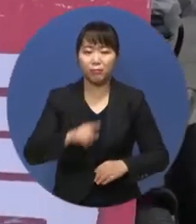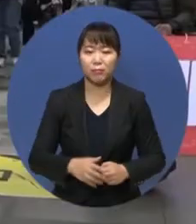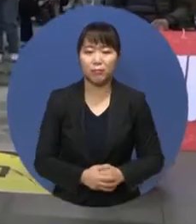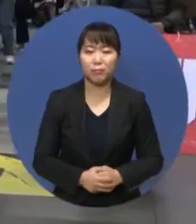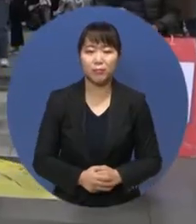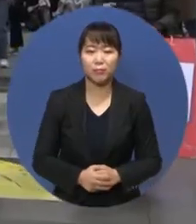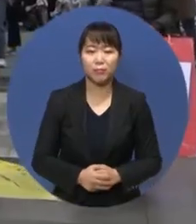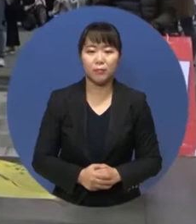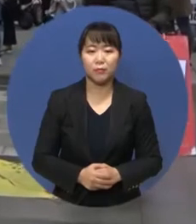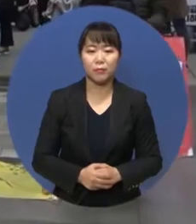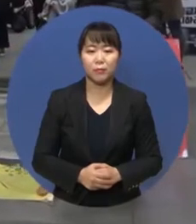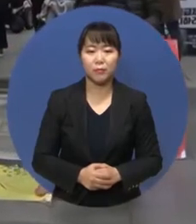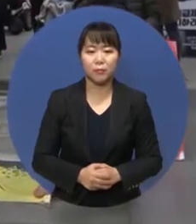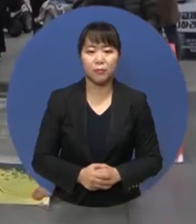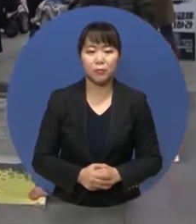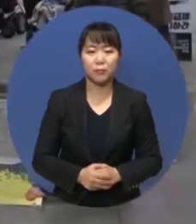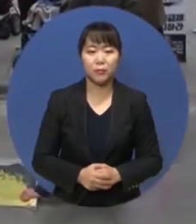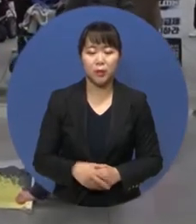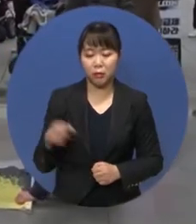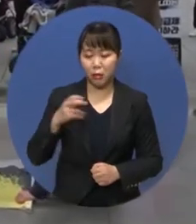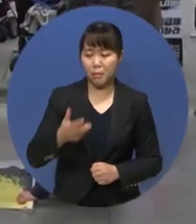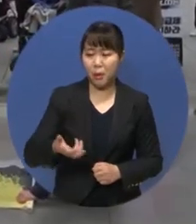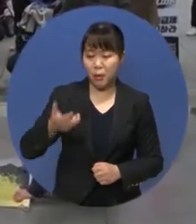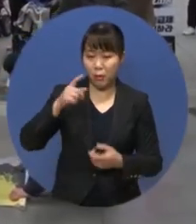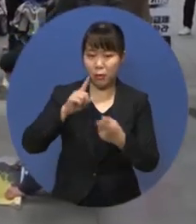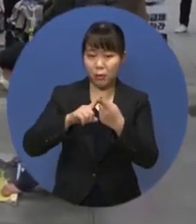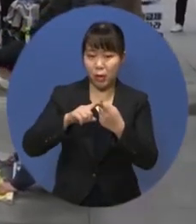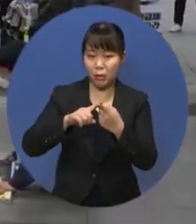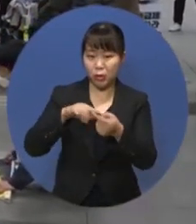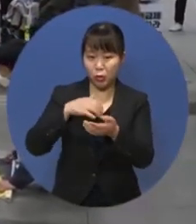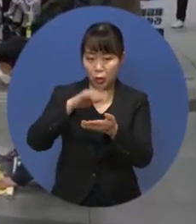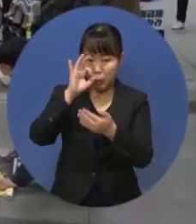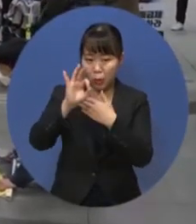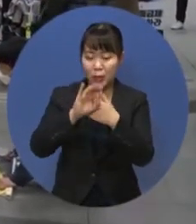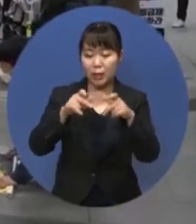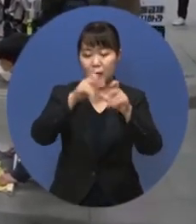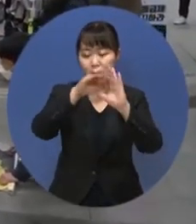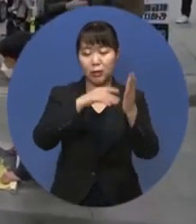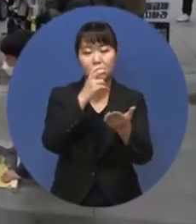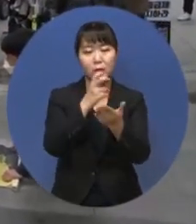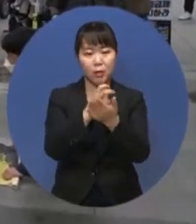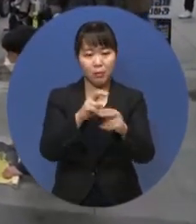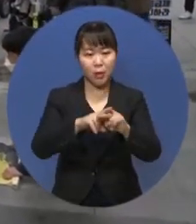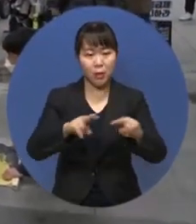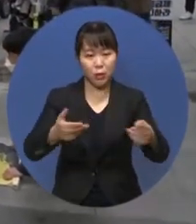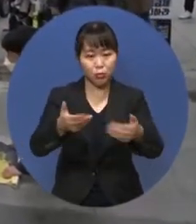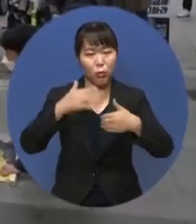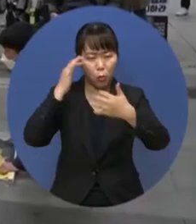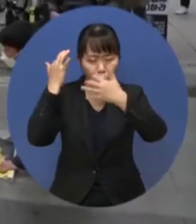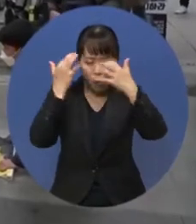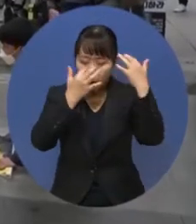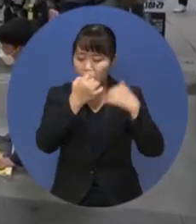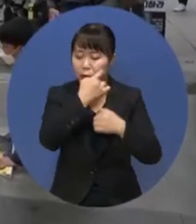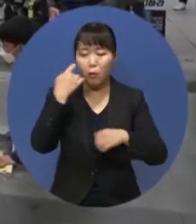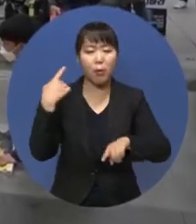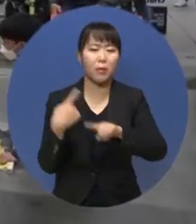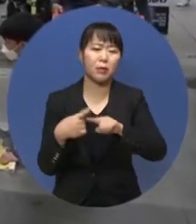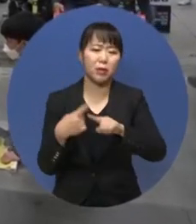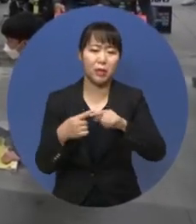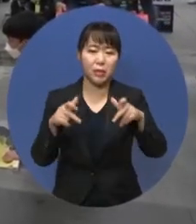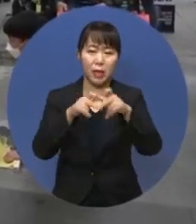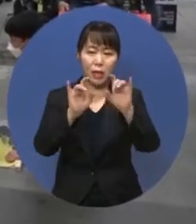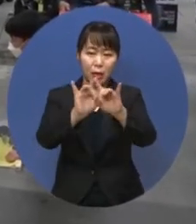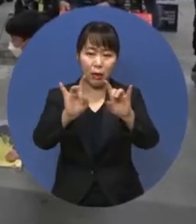지적했습니다. 또한 상향 건수의 높은 비율은 장애 등급제 폐지가 주는 혼란의 증거라며